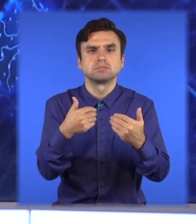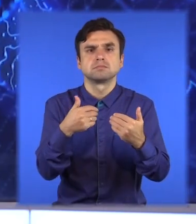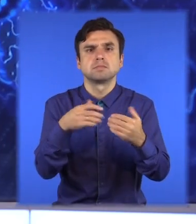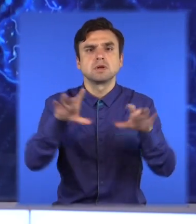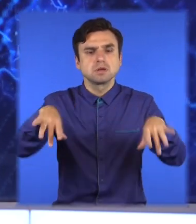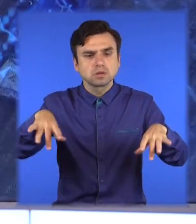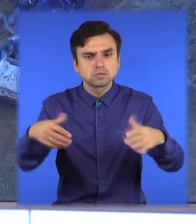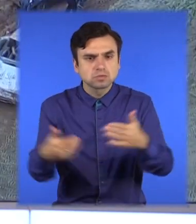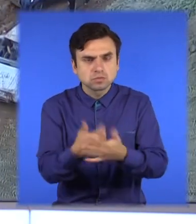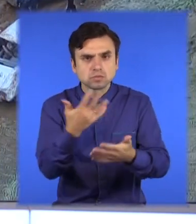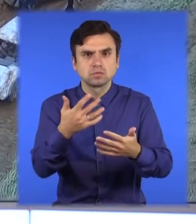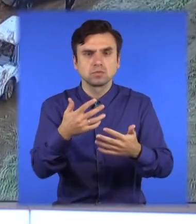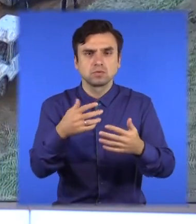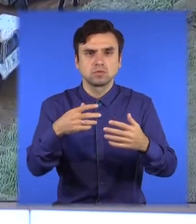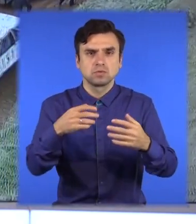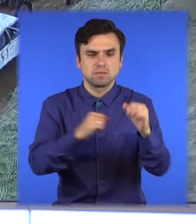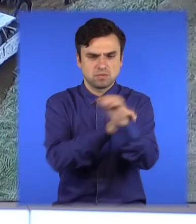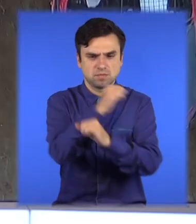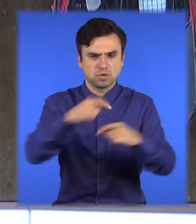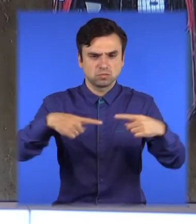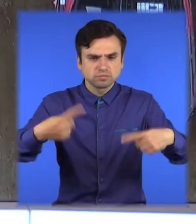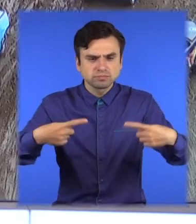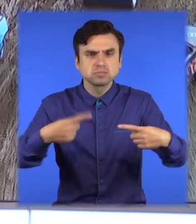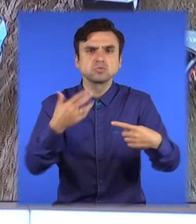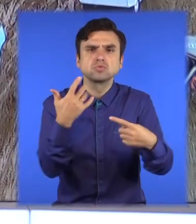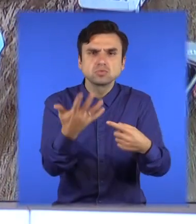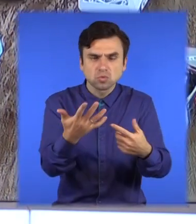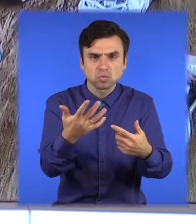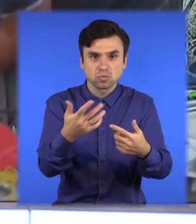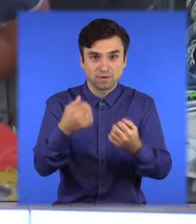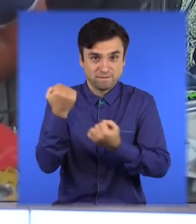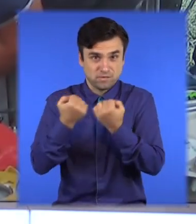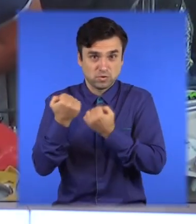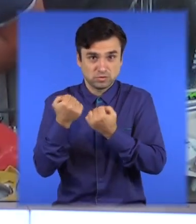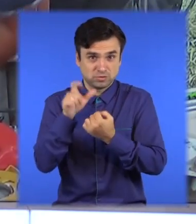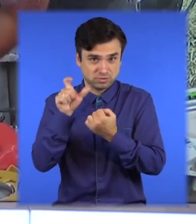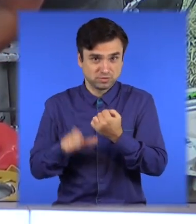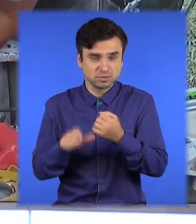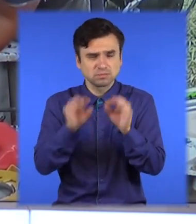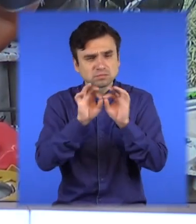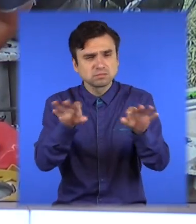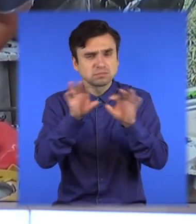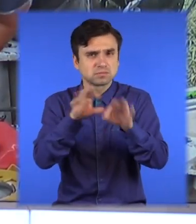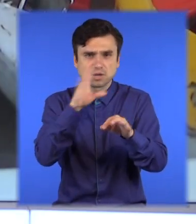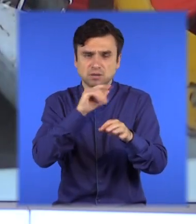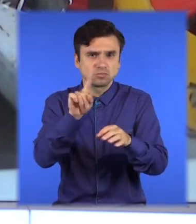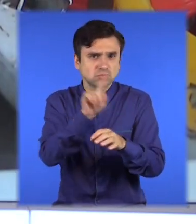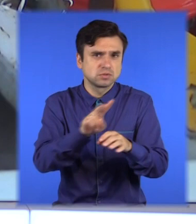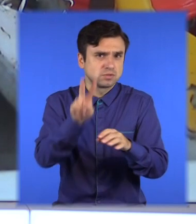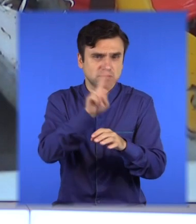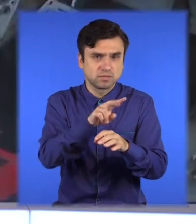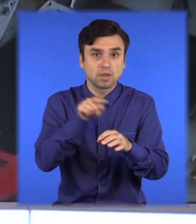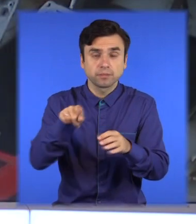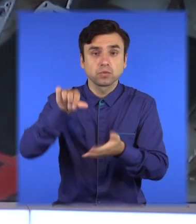Перемогти та не розбитися 17 серпня пройшли 22 екстремальні перегони на виживання. Участь змагання взяли 12 пілотів